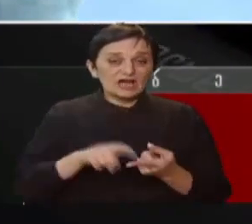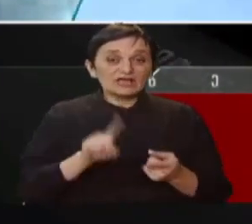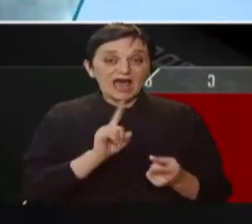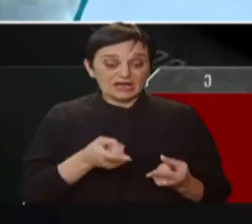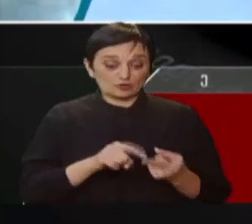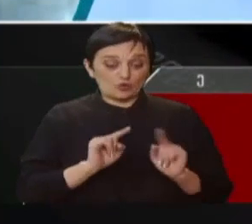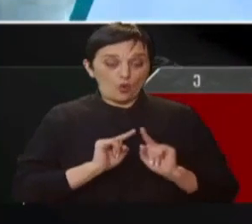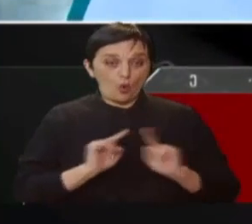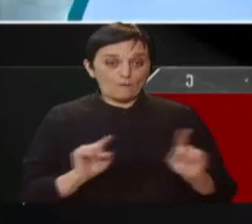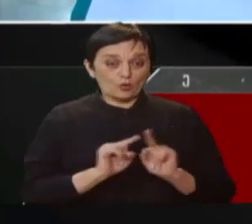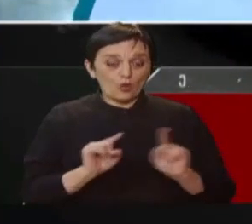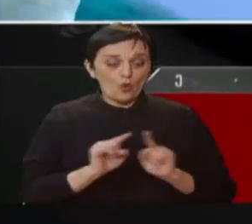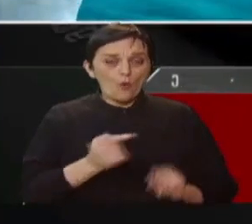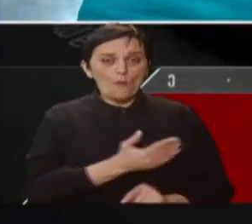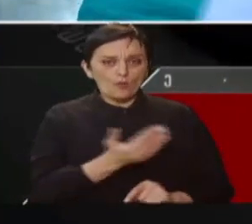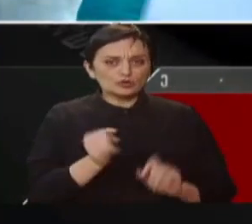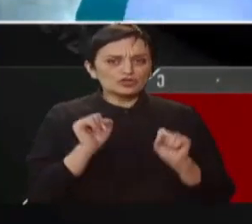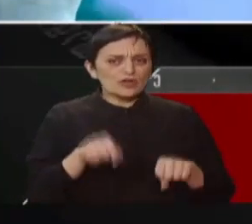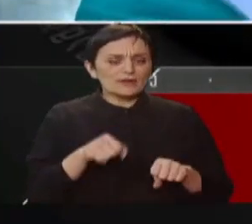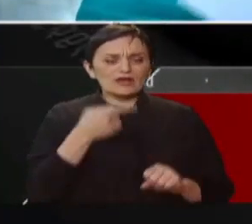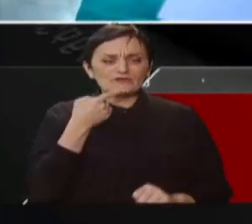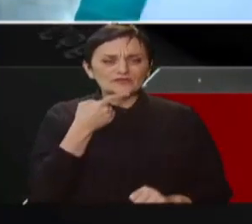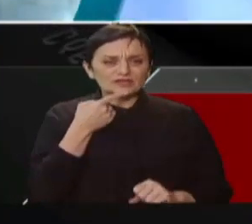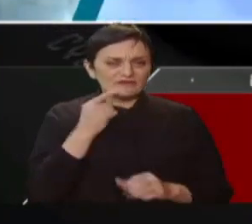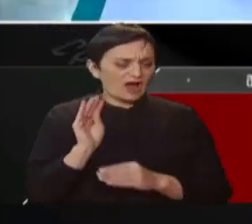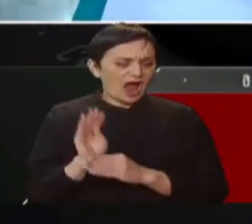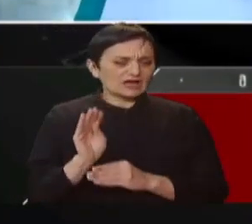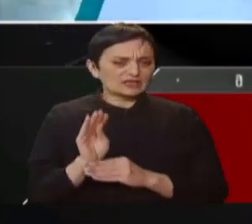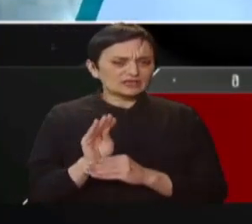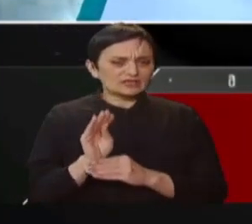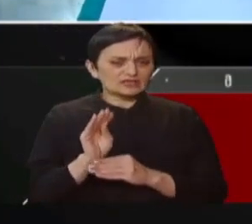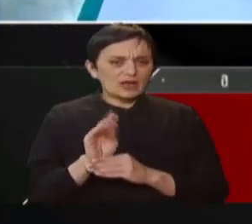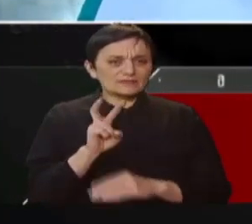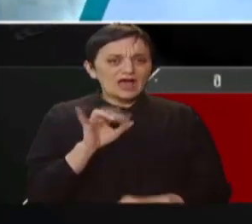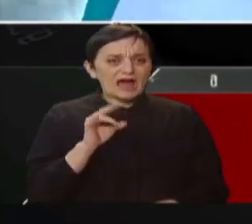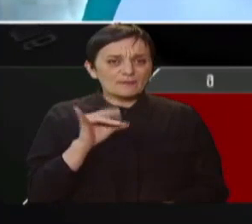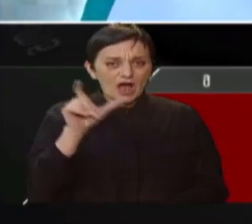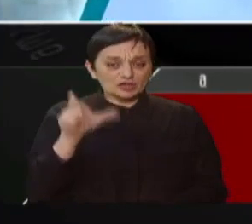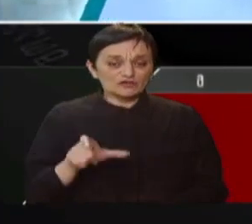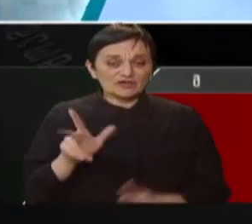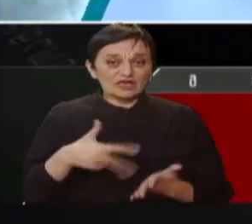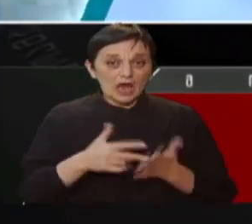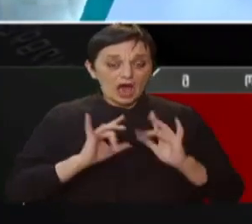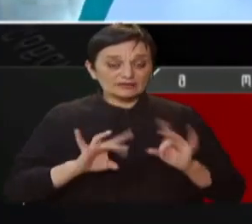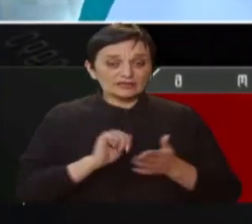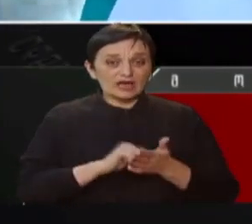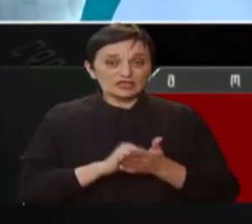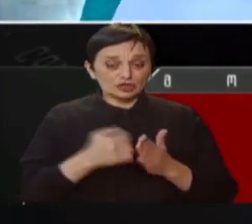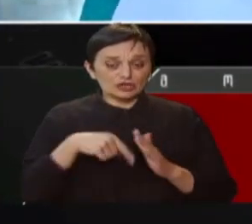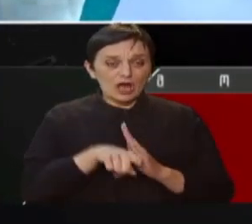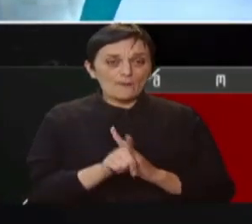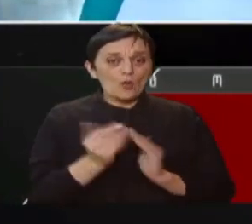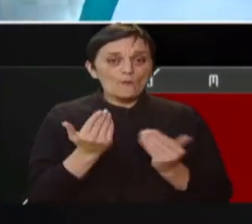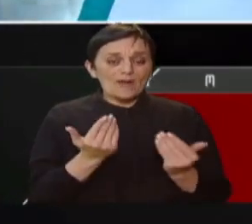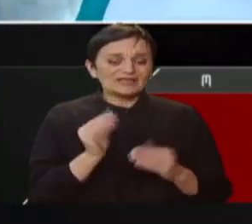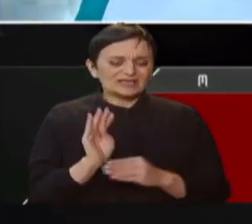შეეხება ოპოზიციას, ოპოზიცია შეიძლება ითქვას, რომ აკრიტიკებს სწორედ ირაკლი ღარიბაშვილს წარდგენილი ანგარიშის გამო. ისინი, მათი